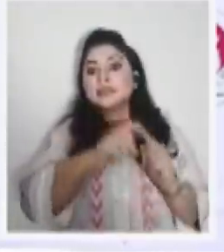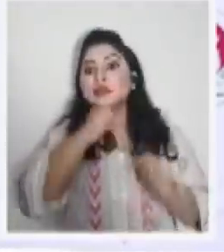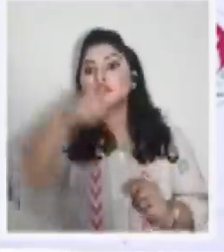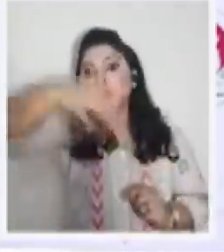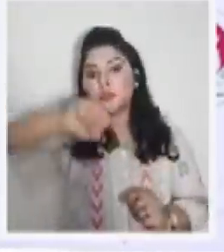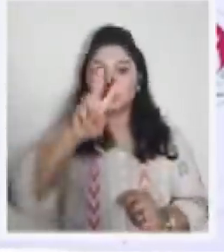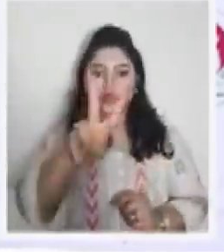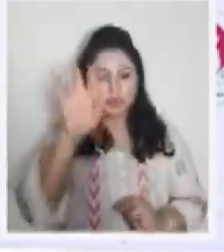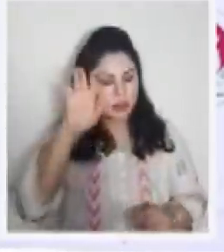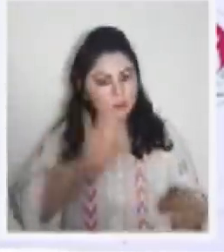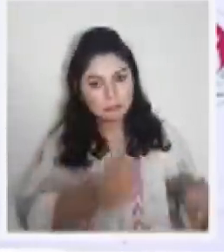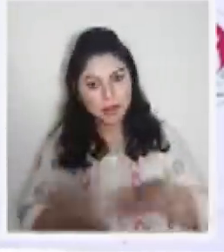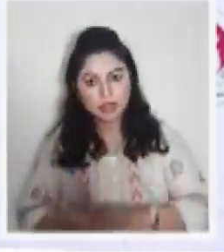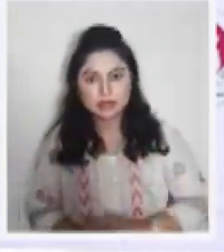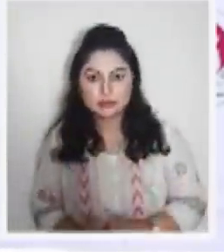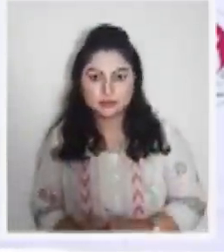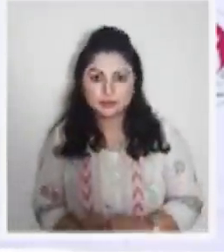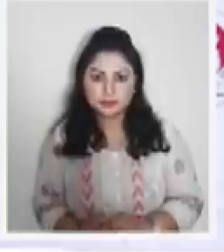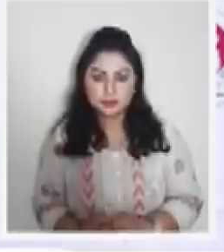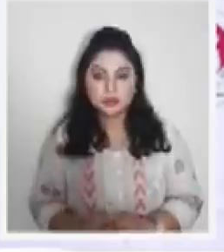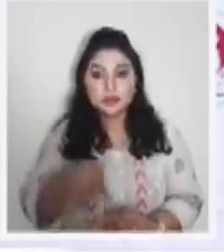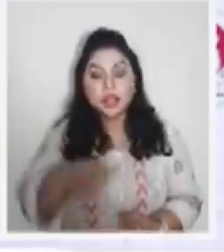বছরের 2 জন।